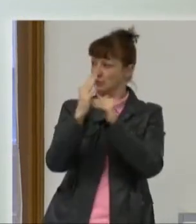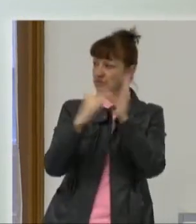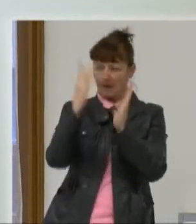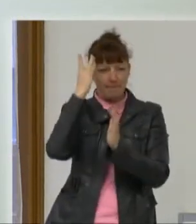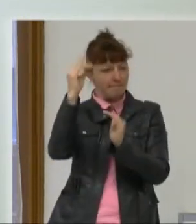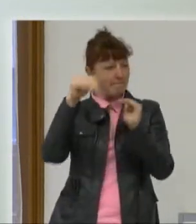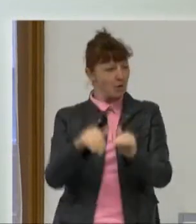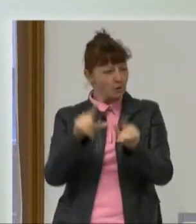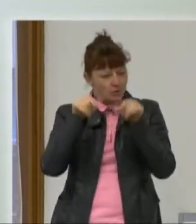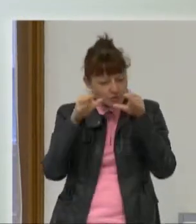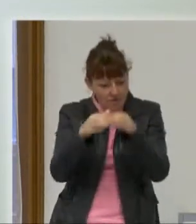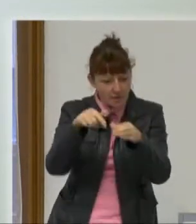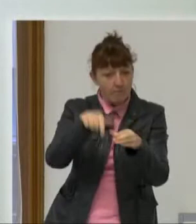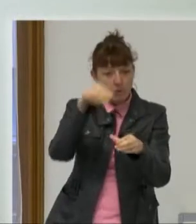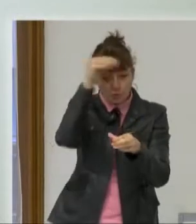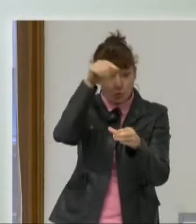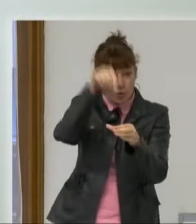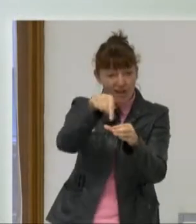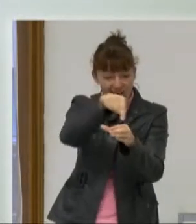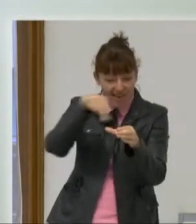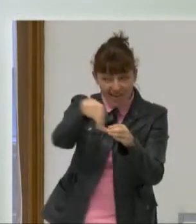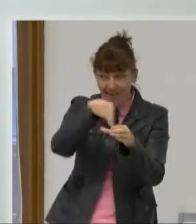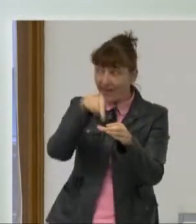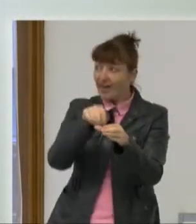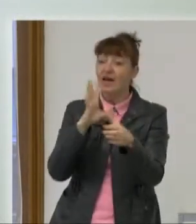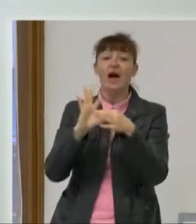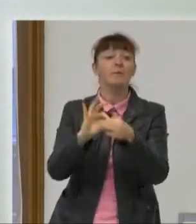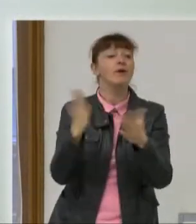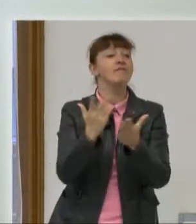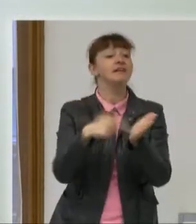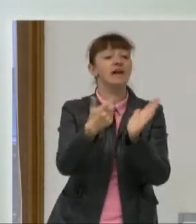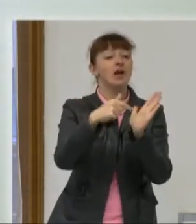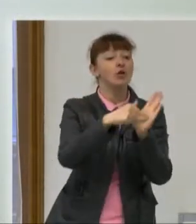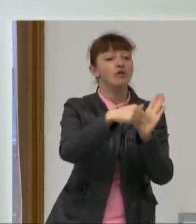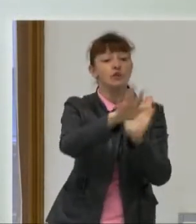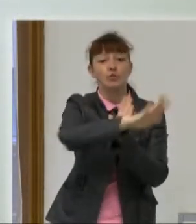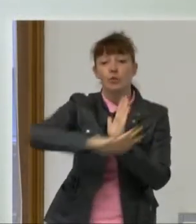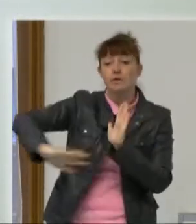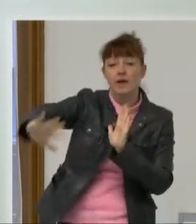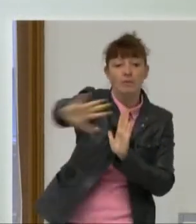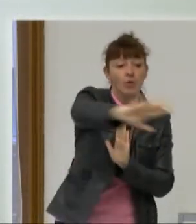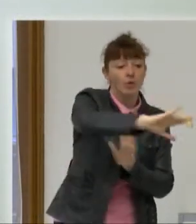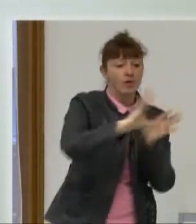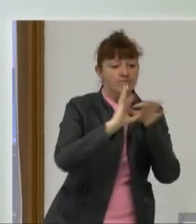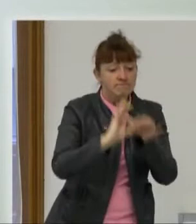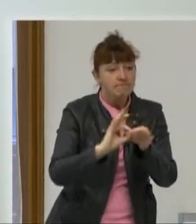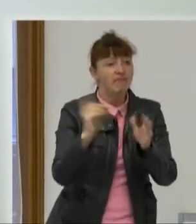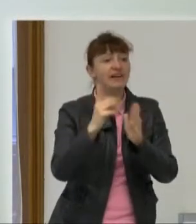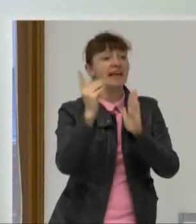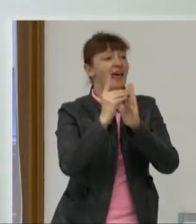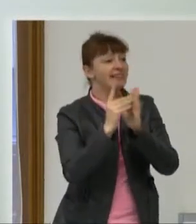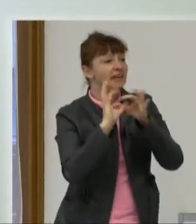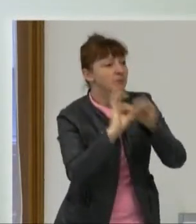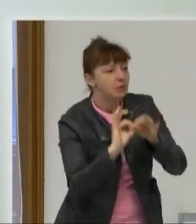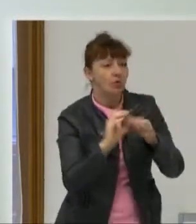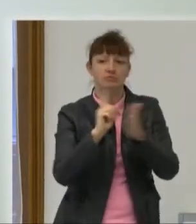den Schulen entsprechend ihres Sprengels und ihrer besonderen Herausforderungen aus ihrer Umgebung heraus indexbezogen Ressourcen